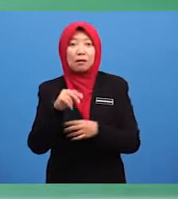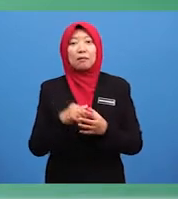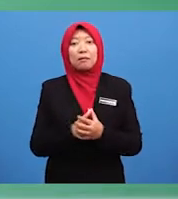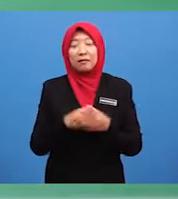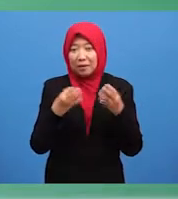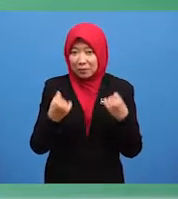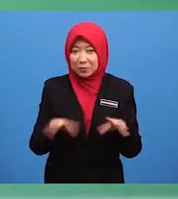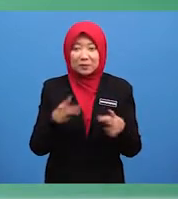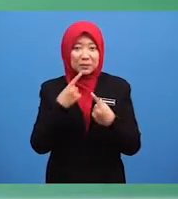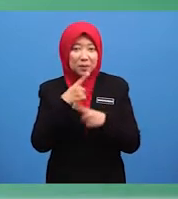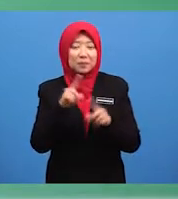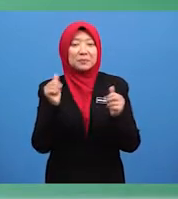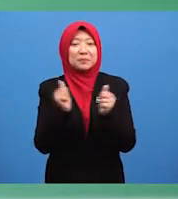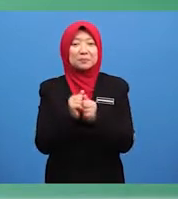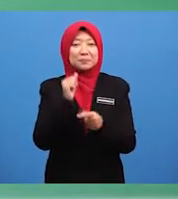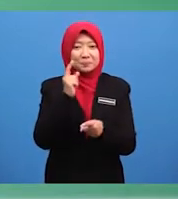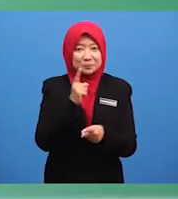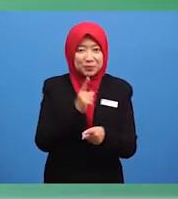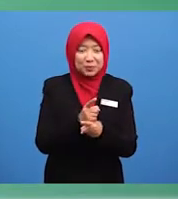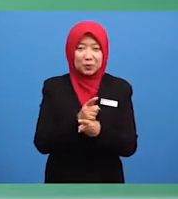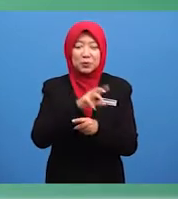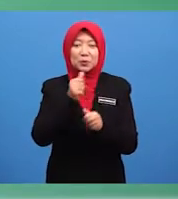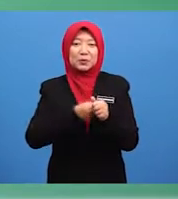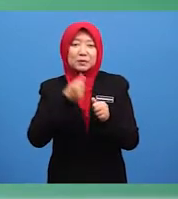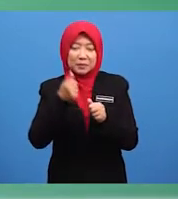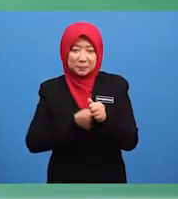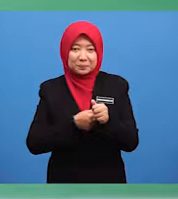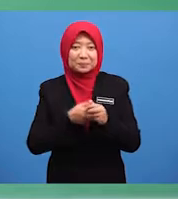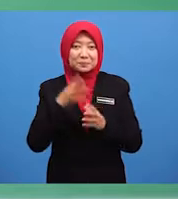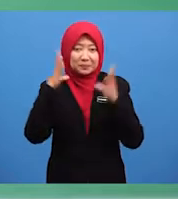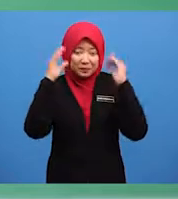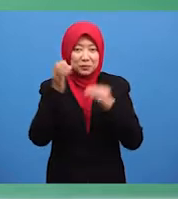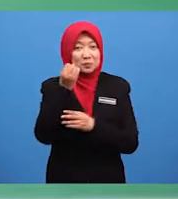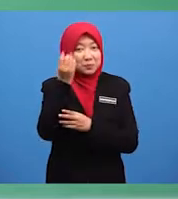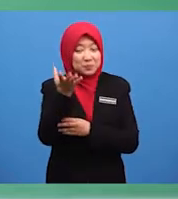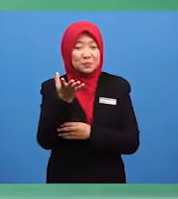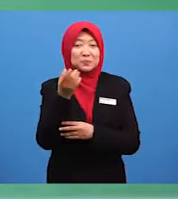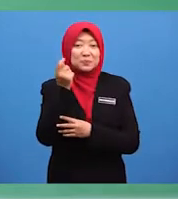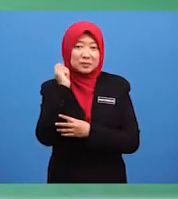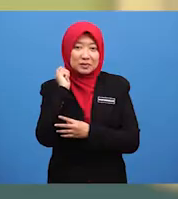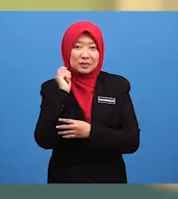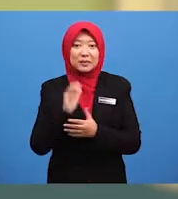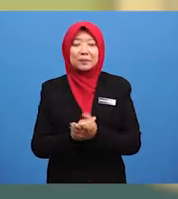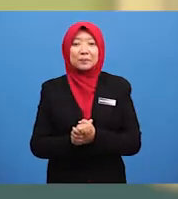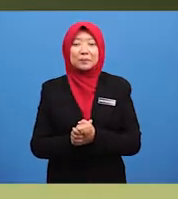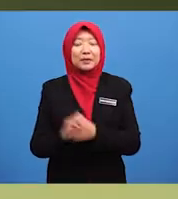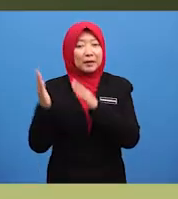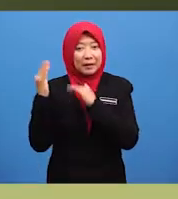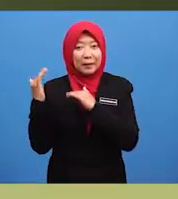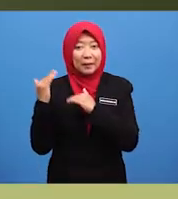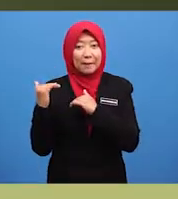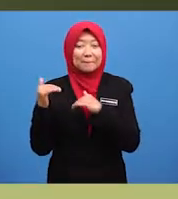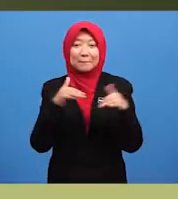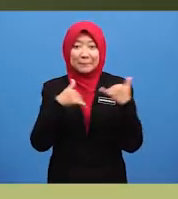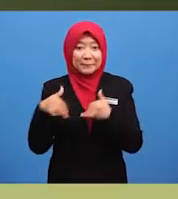kamu sudah dapat menjawab dengan tepat bagi setiap pernyataan yang telah cikgu berikan tadi. Semoga